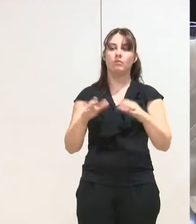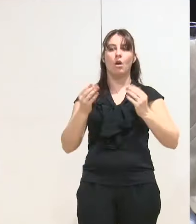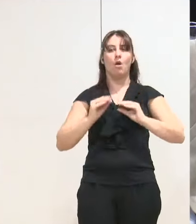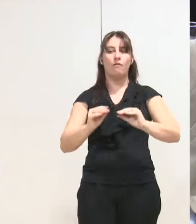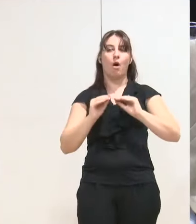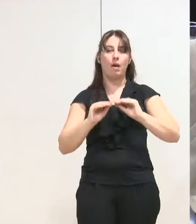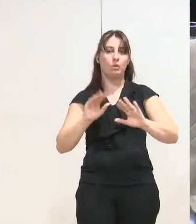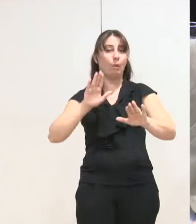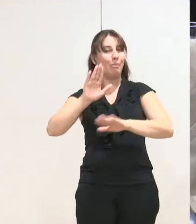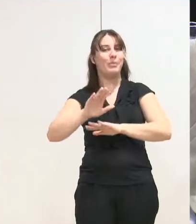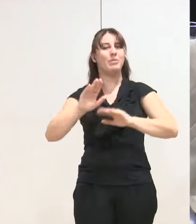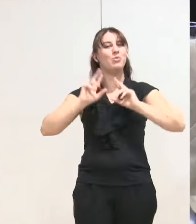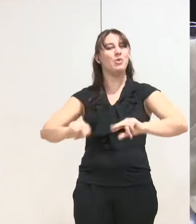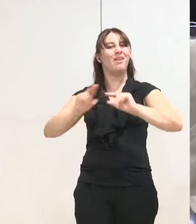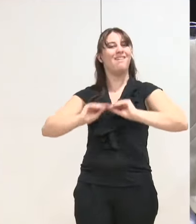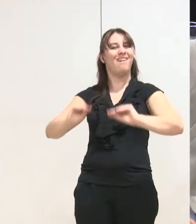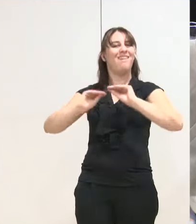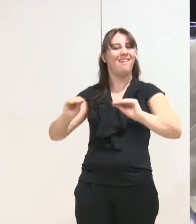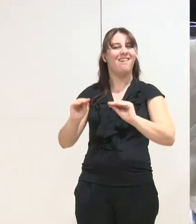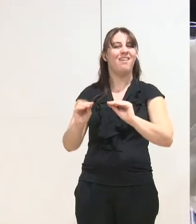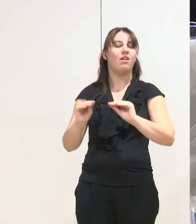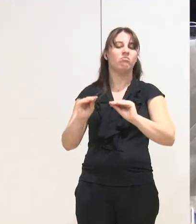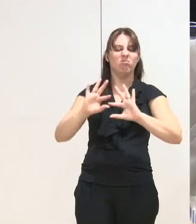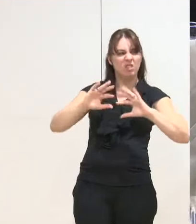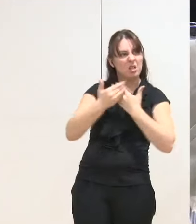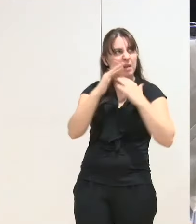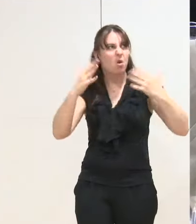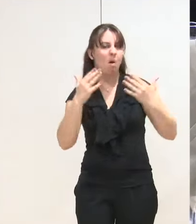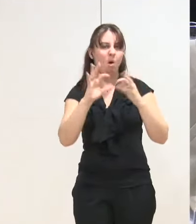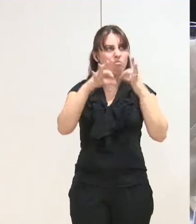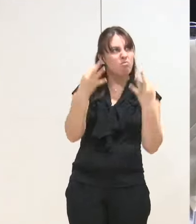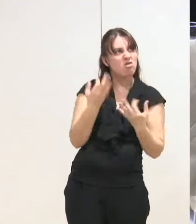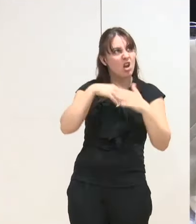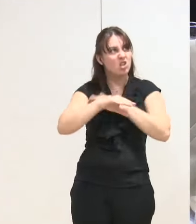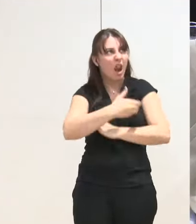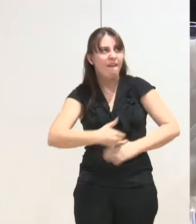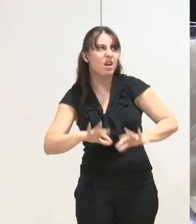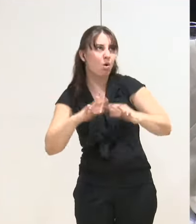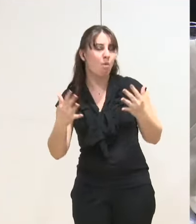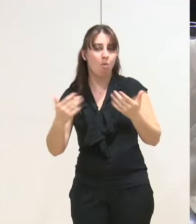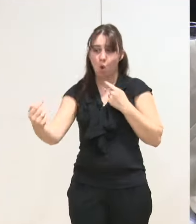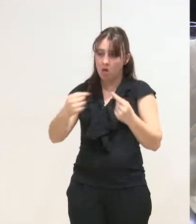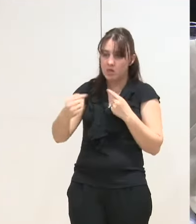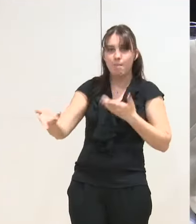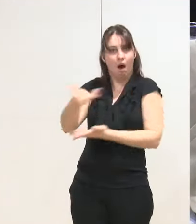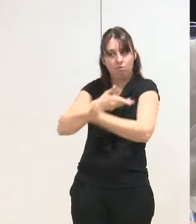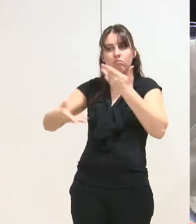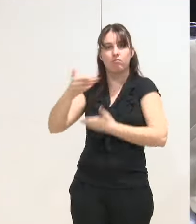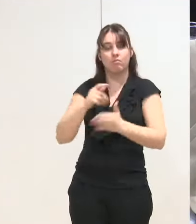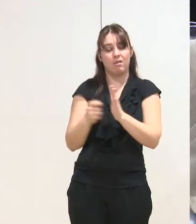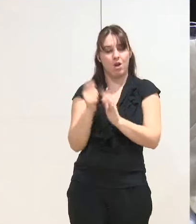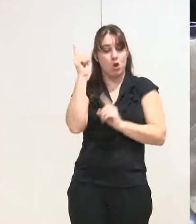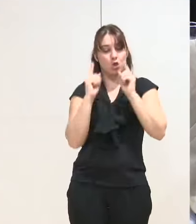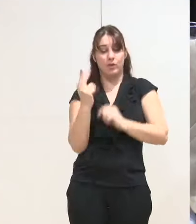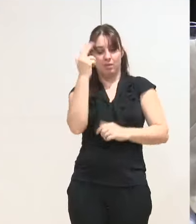budgétaire de la ville vont reprendre dès début de juillet avant des temps de dialogue et de débat avec les habitants nous les attendons